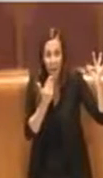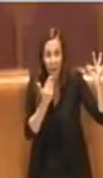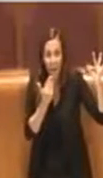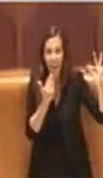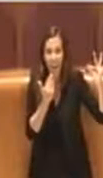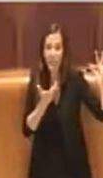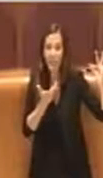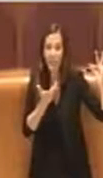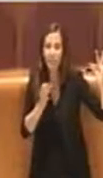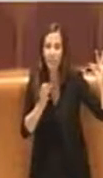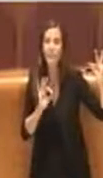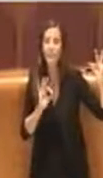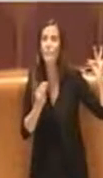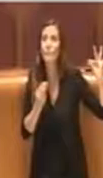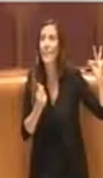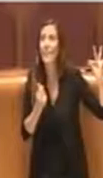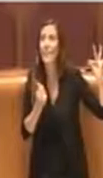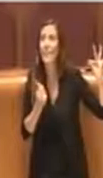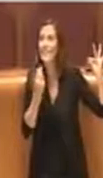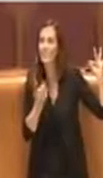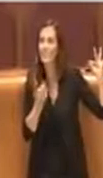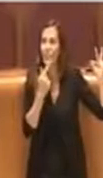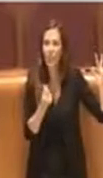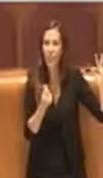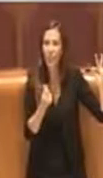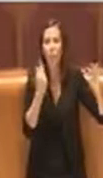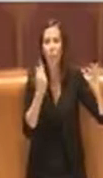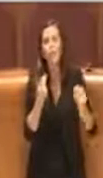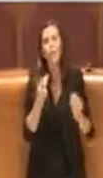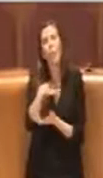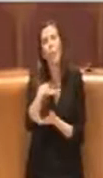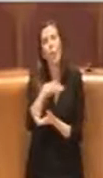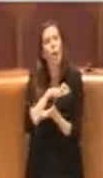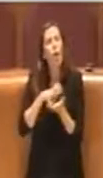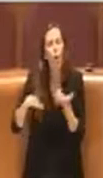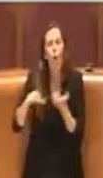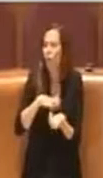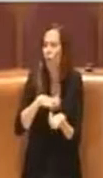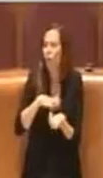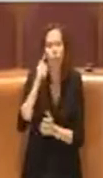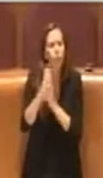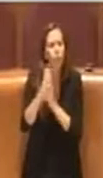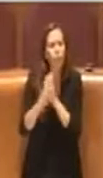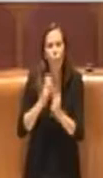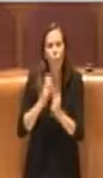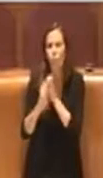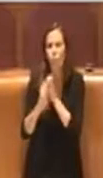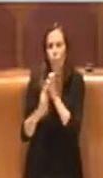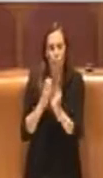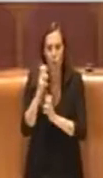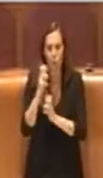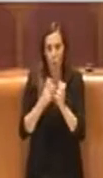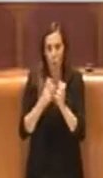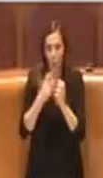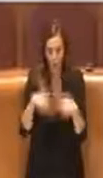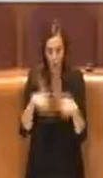opacità e diciamo una confusione relativa ai punti verde infanzia,